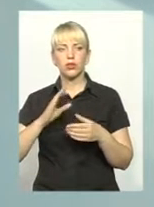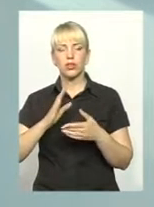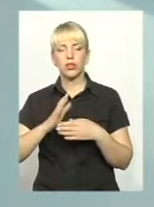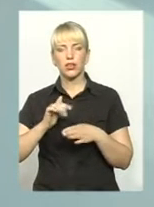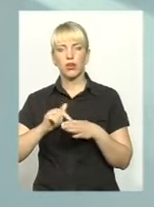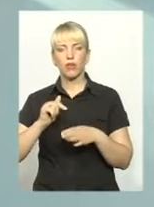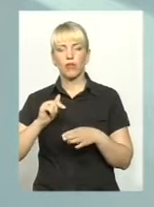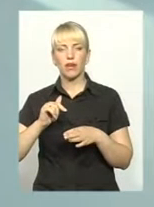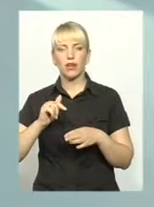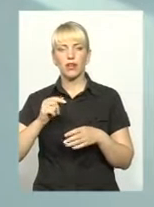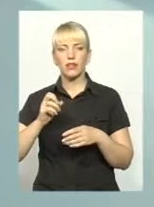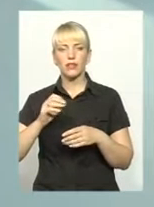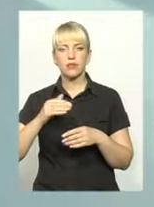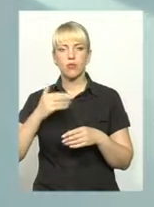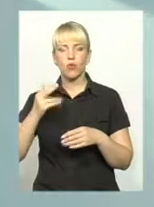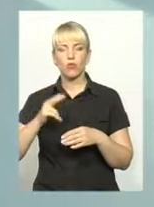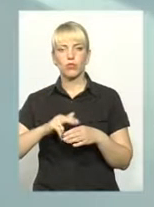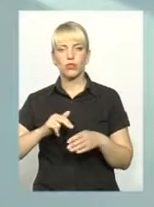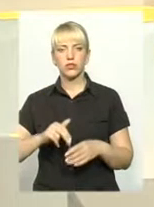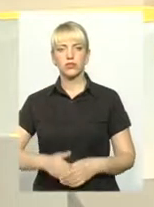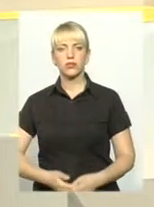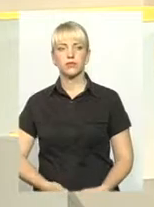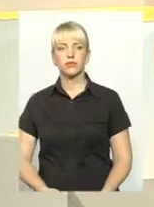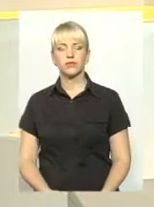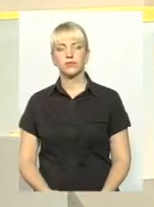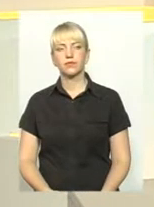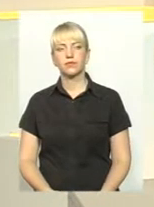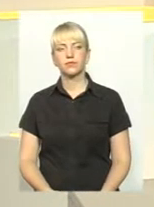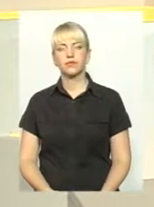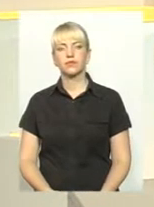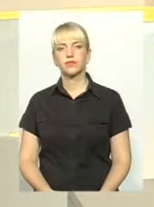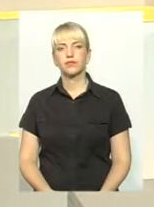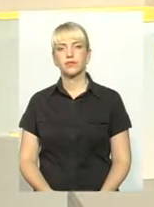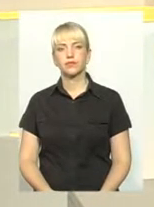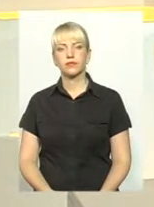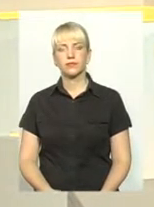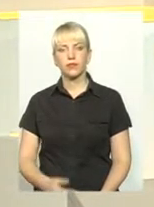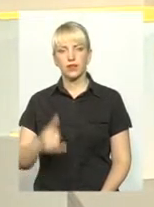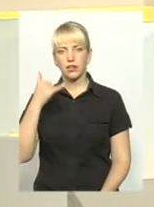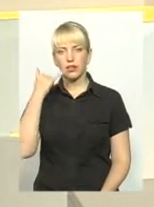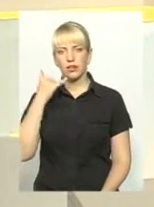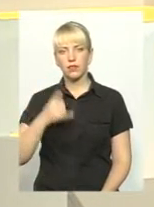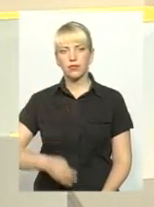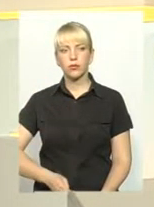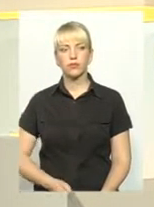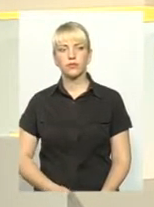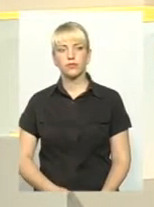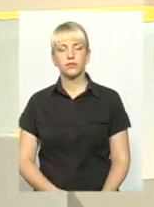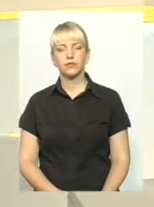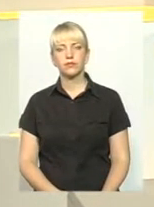боку поліції. Дякую за відповідь. 61-90-60. Слухаємо вас. Говоріть, будь